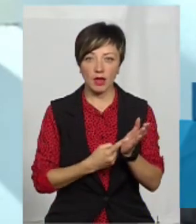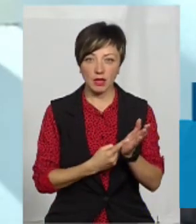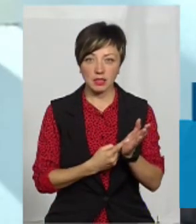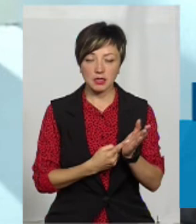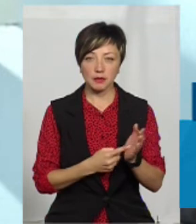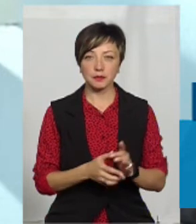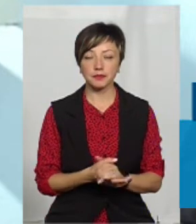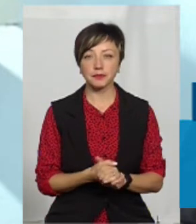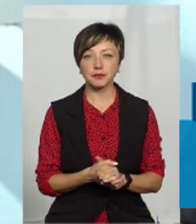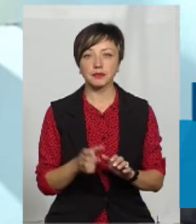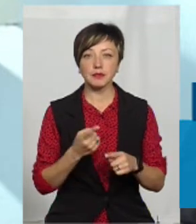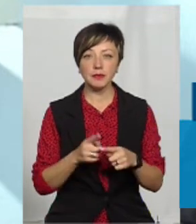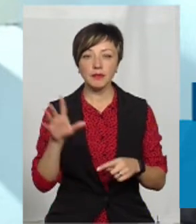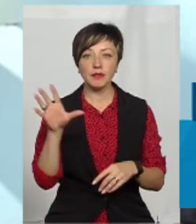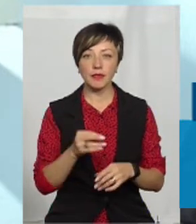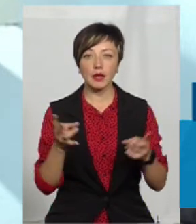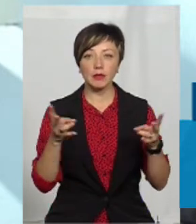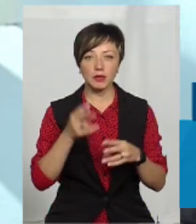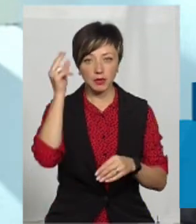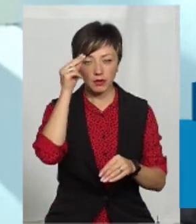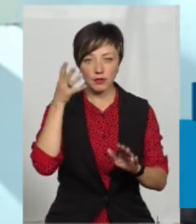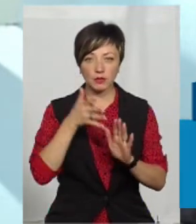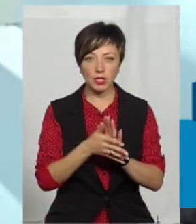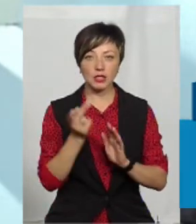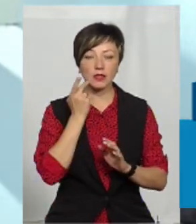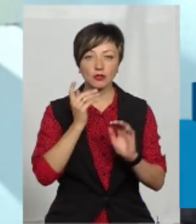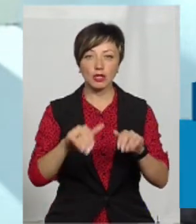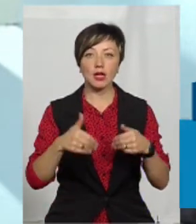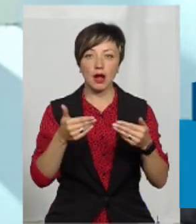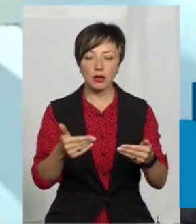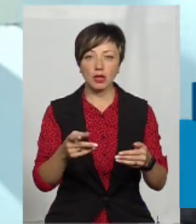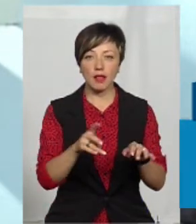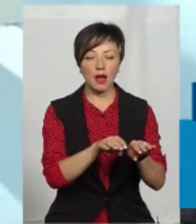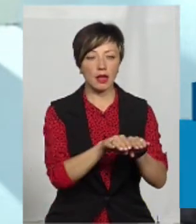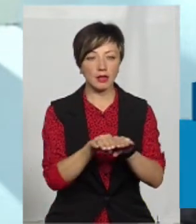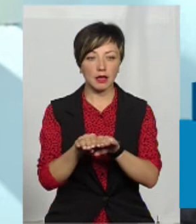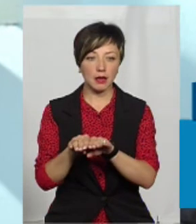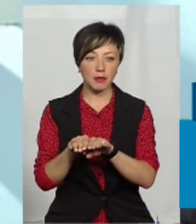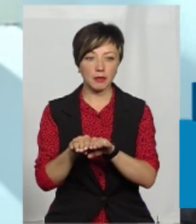Ось, це все потрібно вивчати, я завжди раджу, на етапі